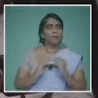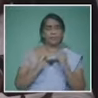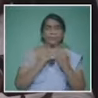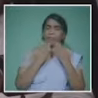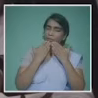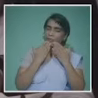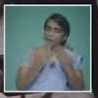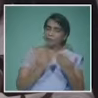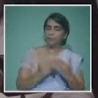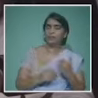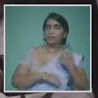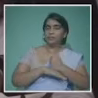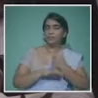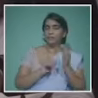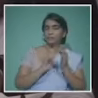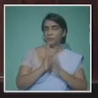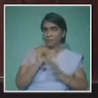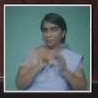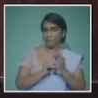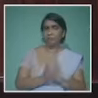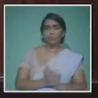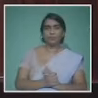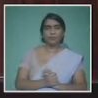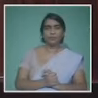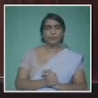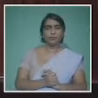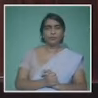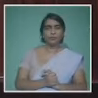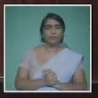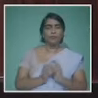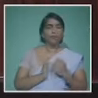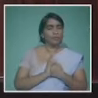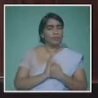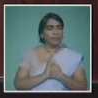ස්තුතියේ මූලාර්ථ සනාල් මාත්‍රි Thank you, Honorable Pramita Bandari.